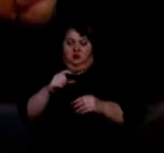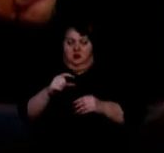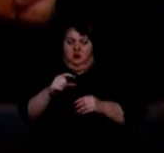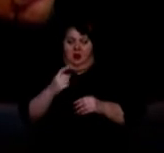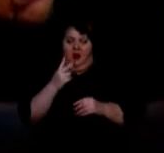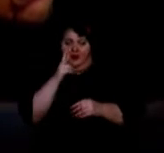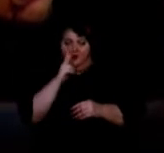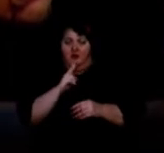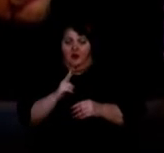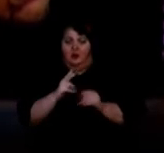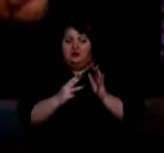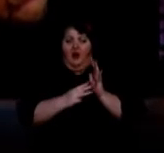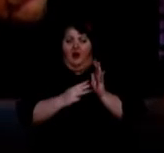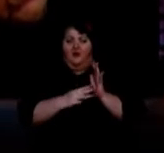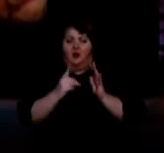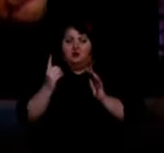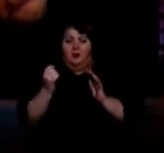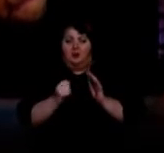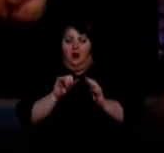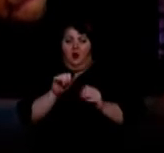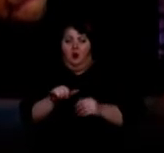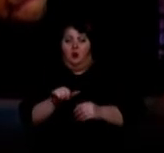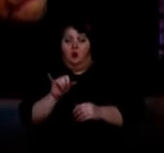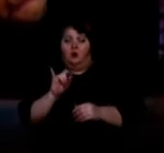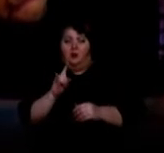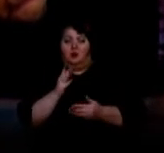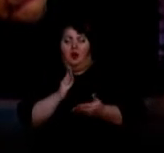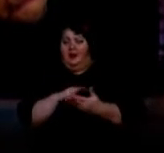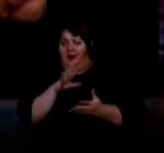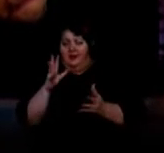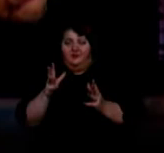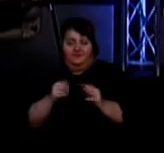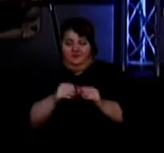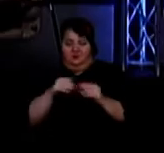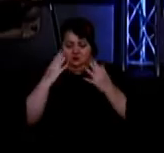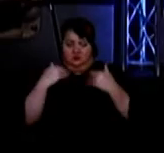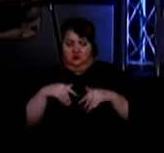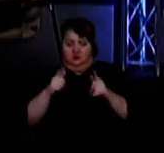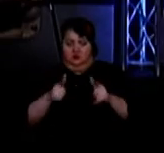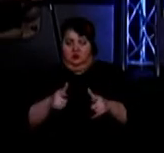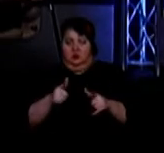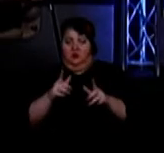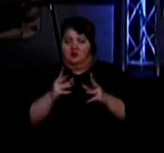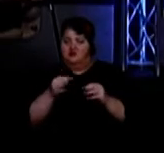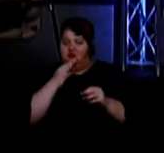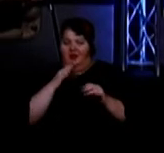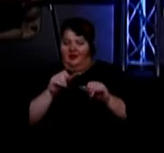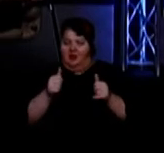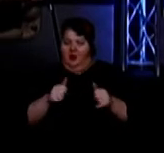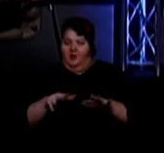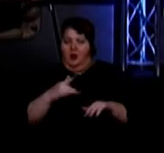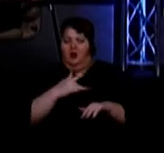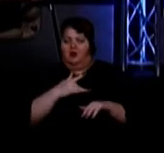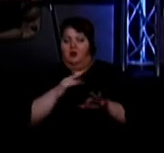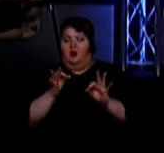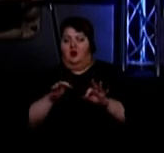2 месяца, 8 недель, но у ребенка есть уже все органы. Они еще не сформированы, как у нас. Сердце, конечно